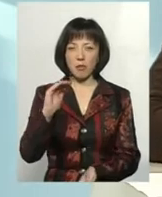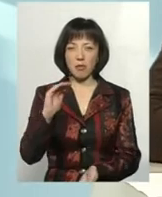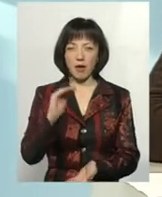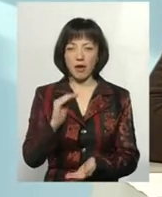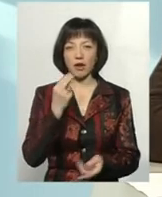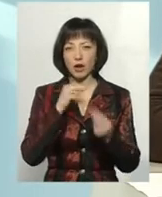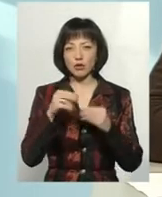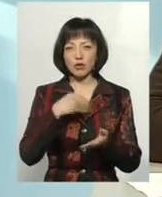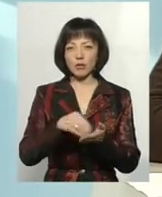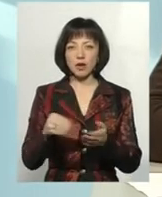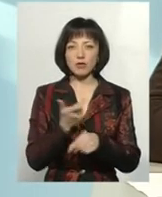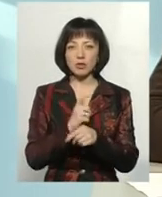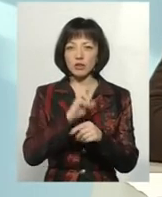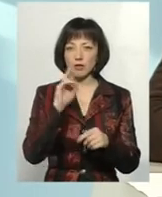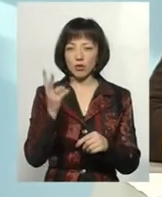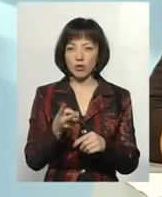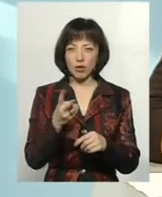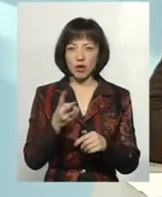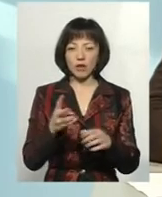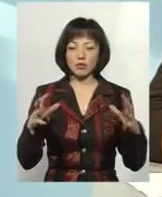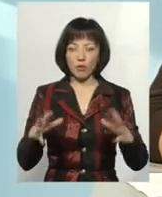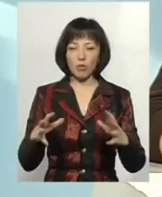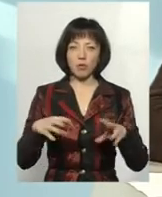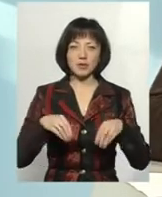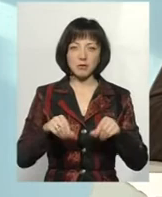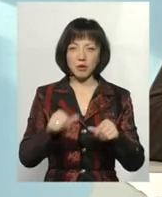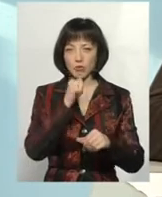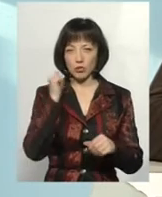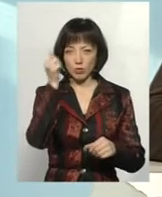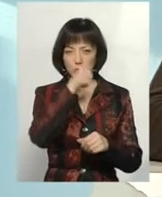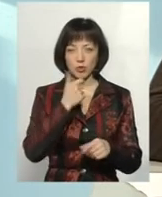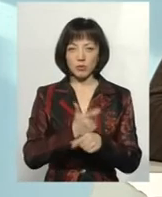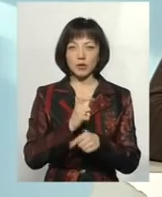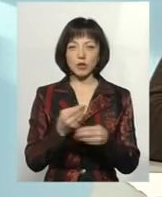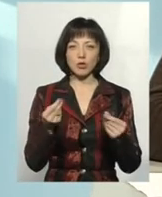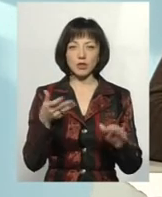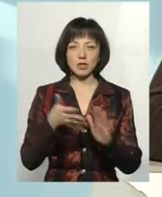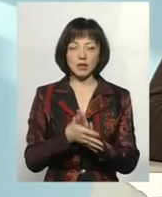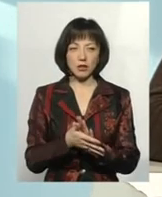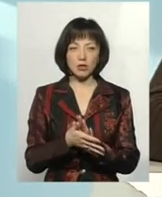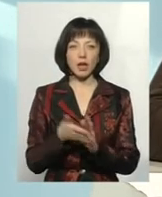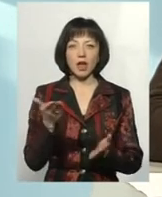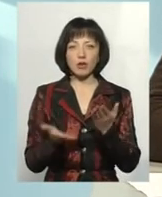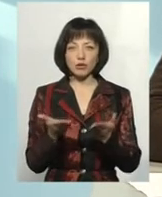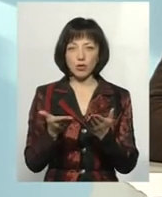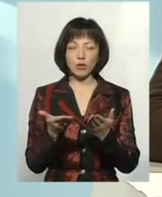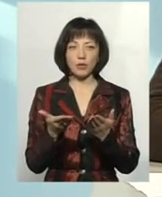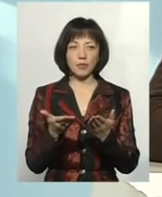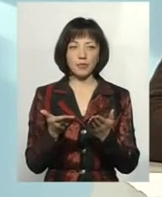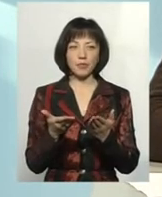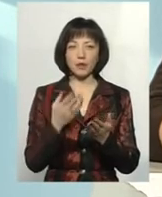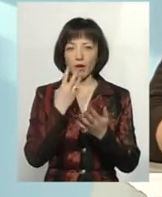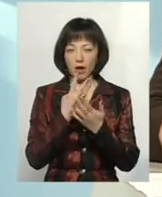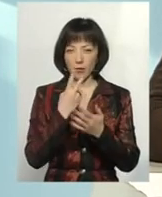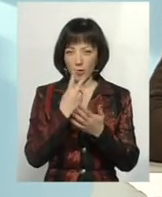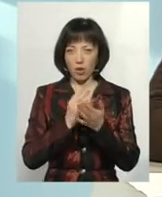краще купляти більше 2 років дерева з комом землі, от в минулому році більше коштів затрачується. Тобто, якщо ми висвічуємо на сайті і